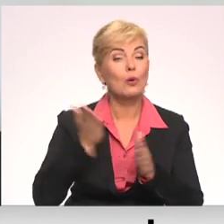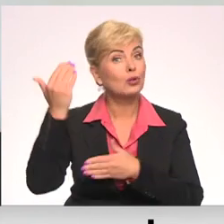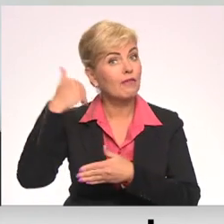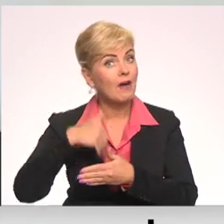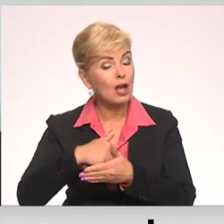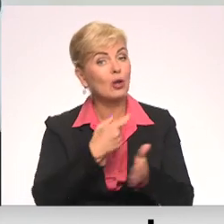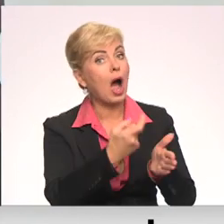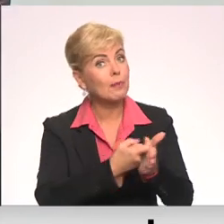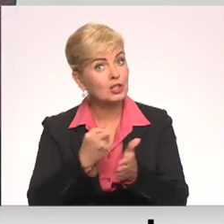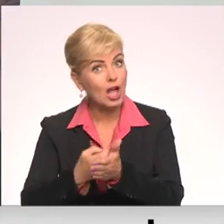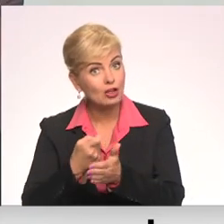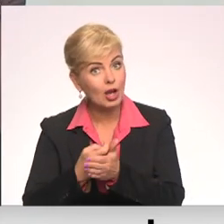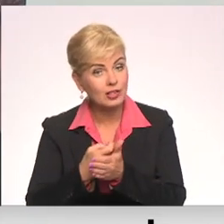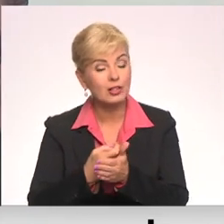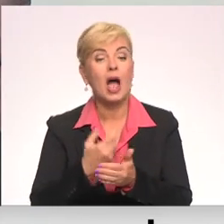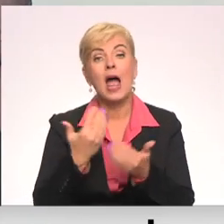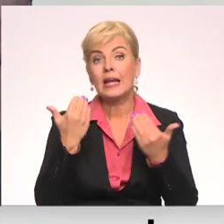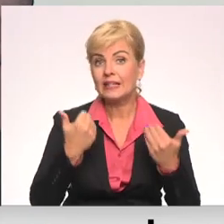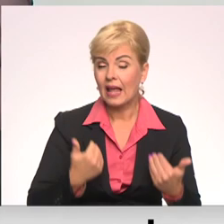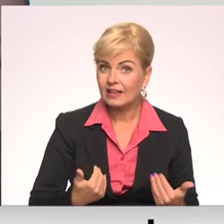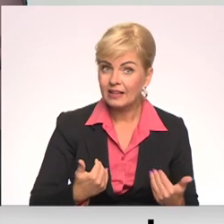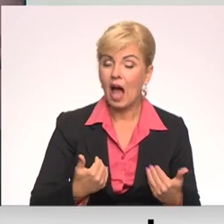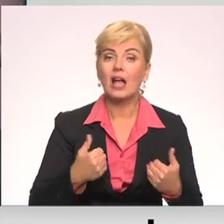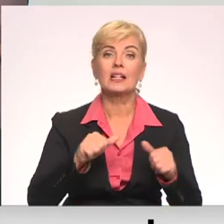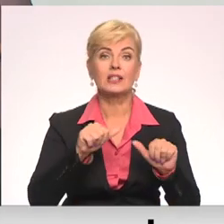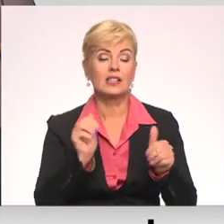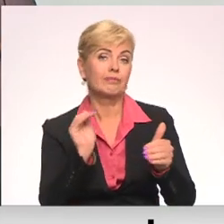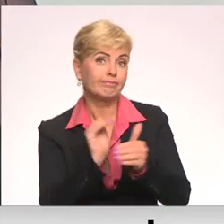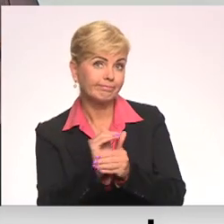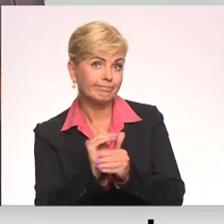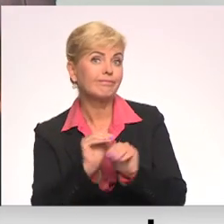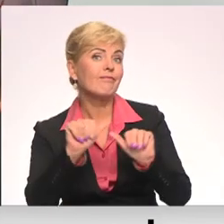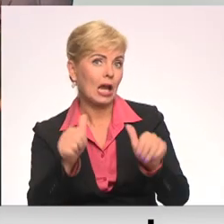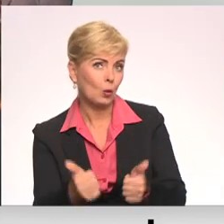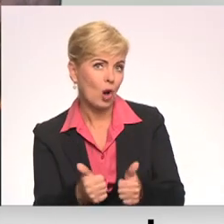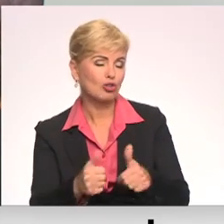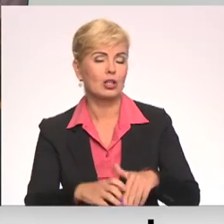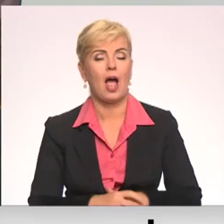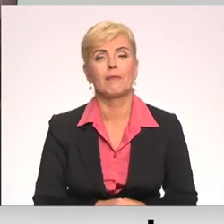apzināšanā un identitātes veidošanā. Madara Līcīte, Ivo Žepickis, Latvijas televīzija.